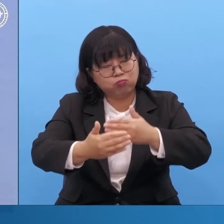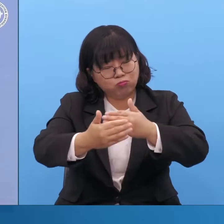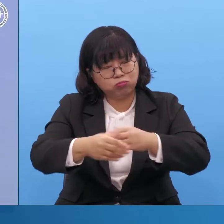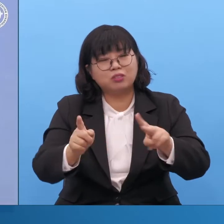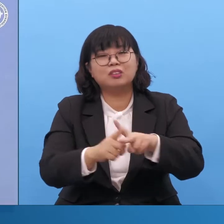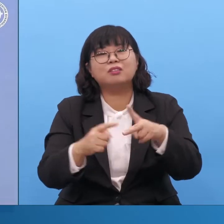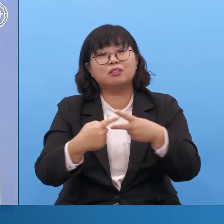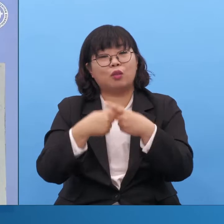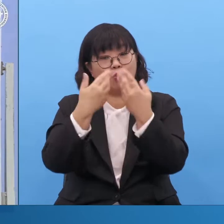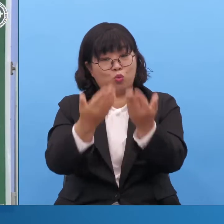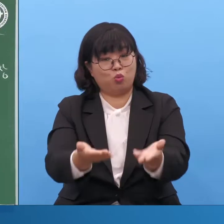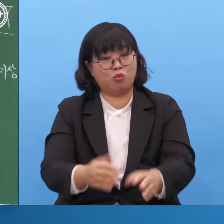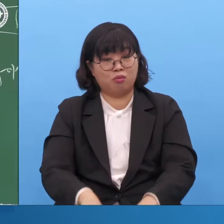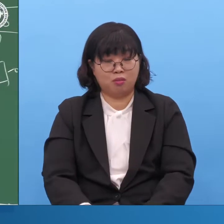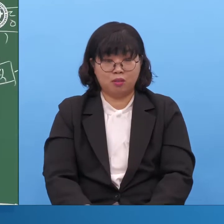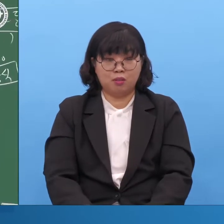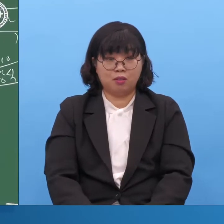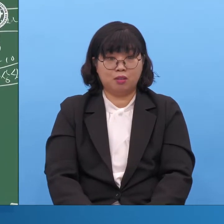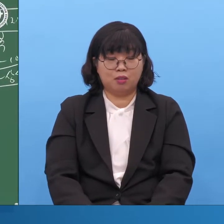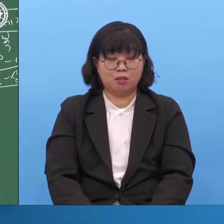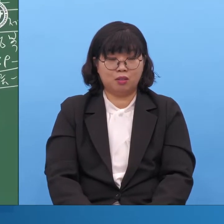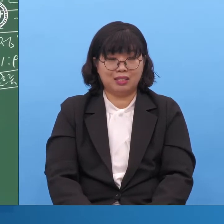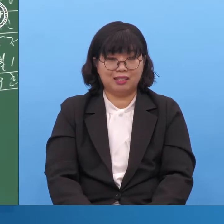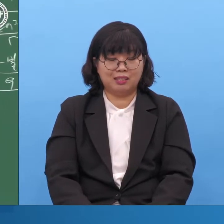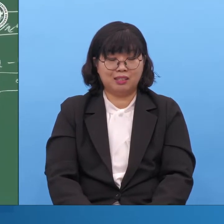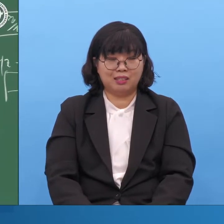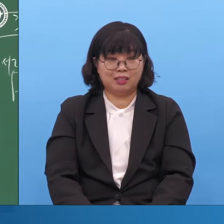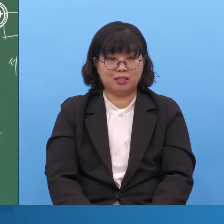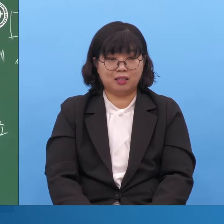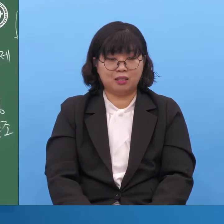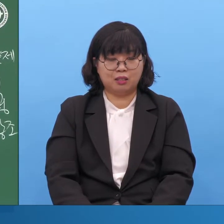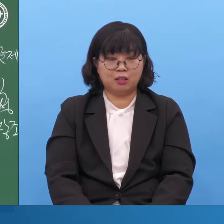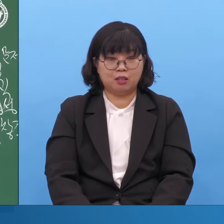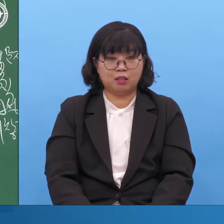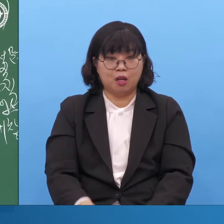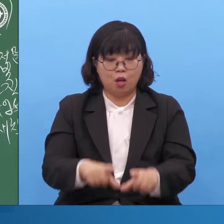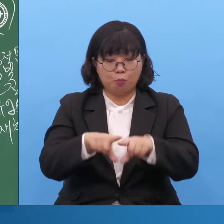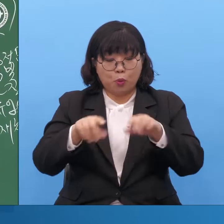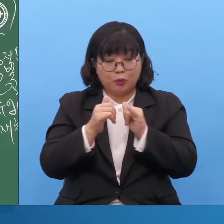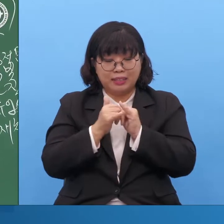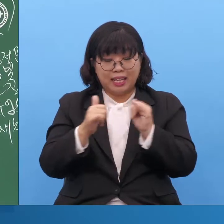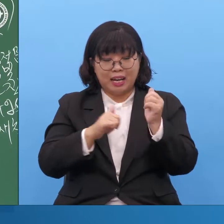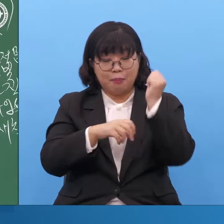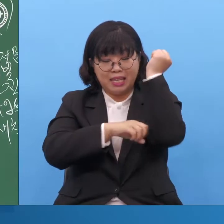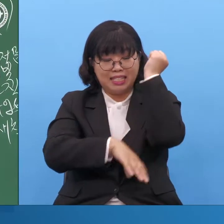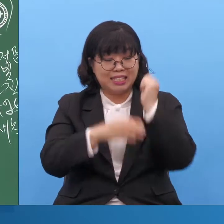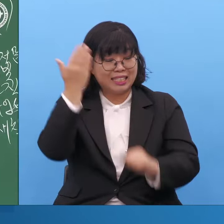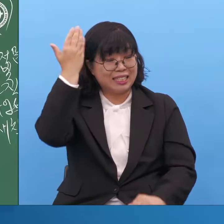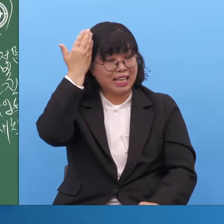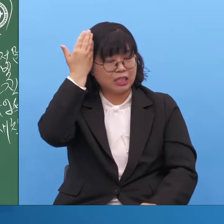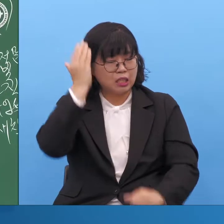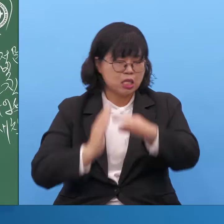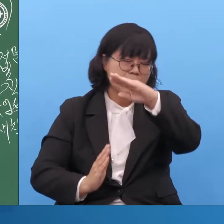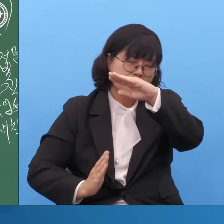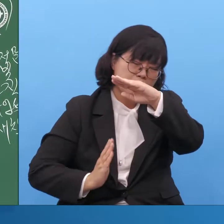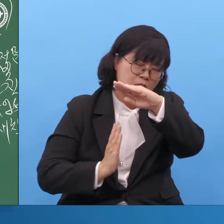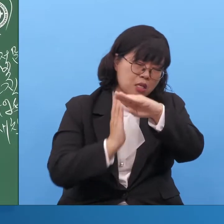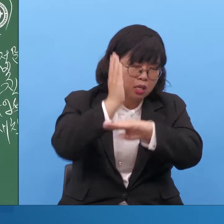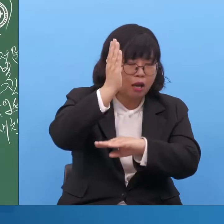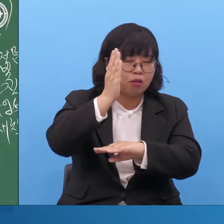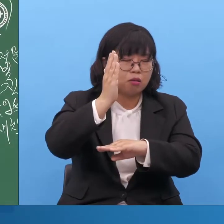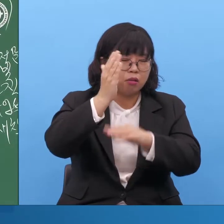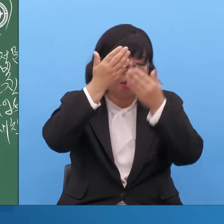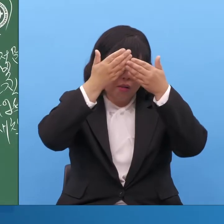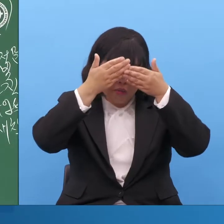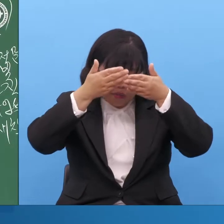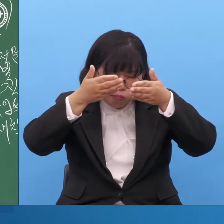왜 그렇습니까? Why is that? 이때 사단은 여러분 발 앞에 무릎 꿇는 겁니다. Because at this time,